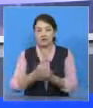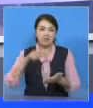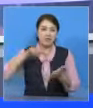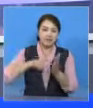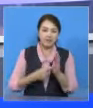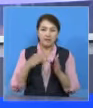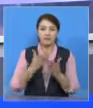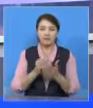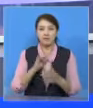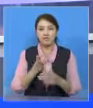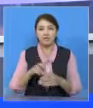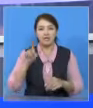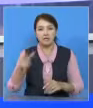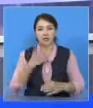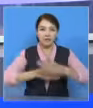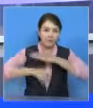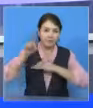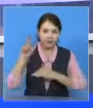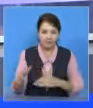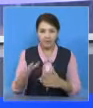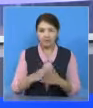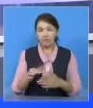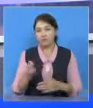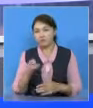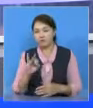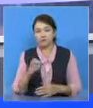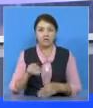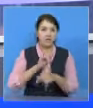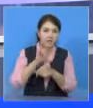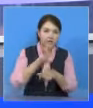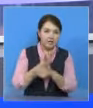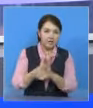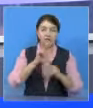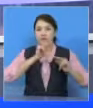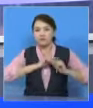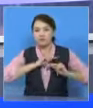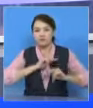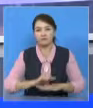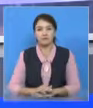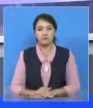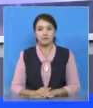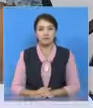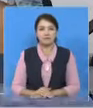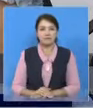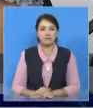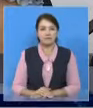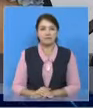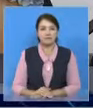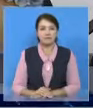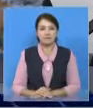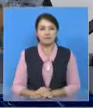– эффективная адаптация людей с ограниченными возможностями в социуме, обучение и трудоустройство.